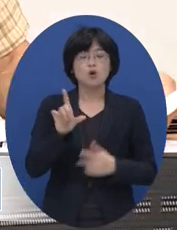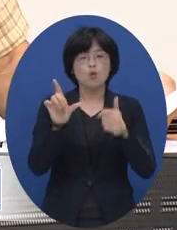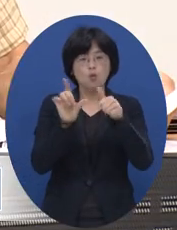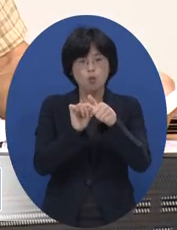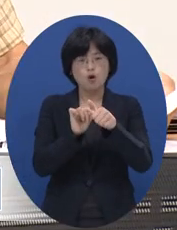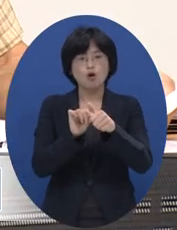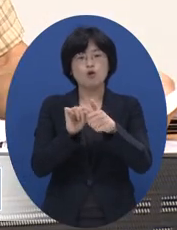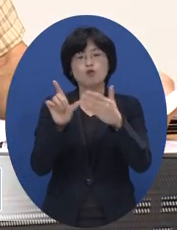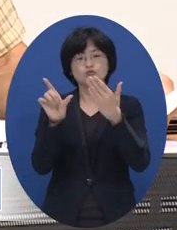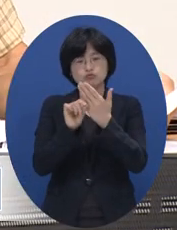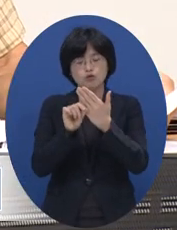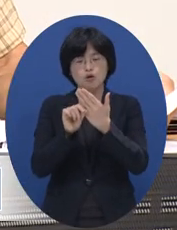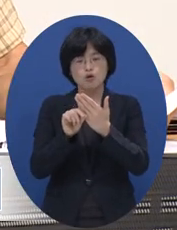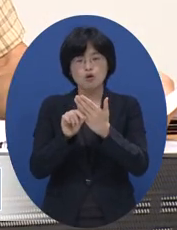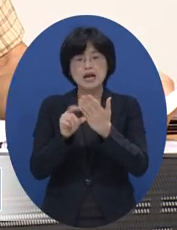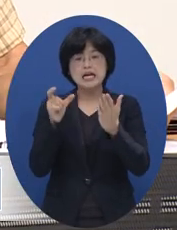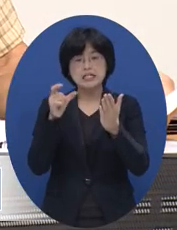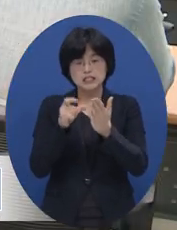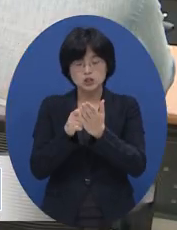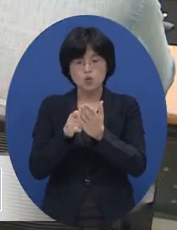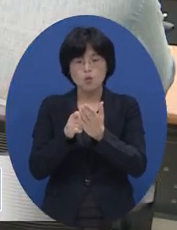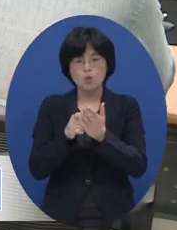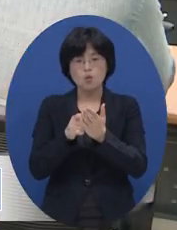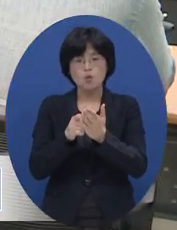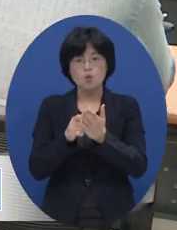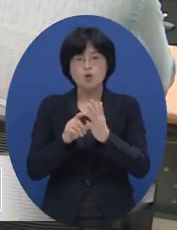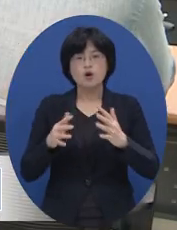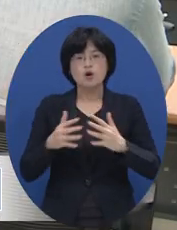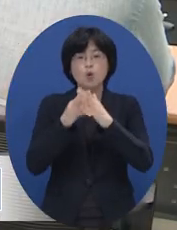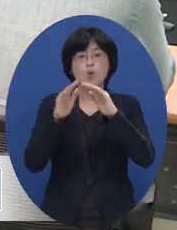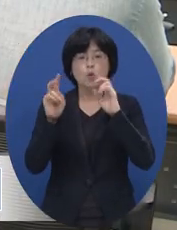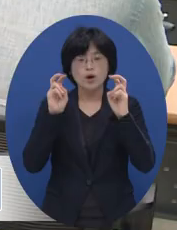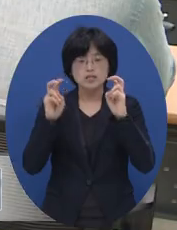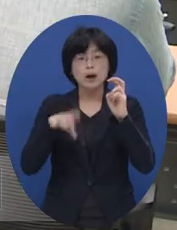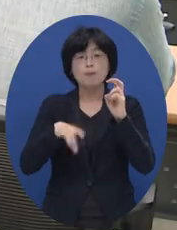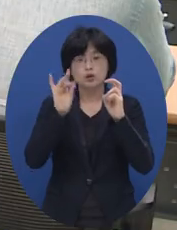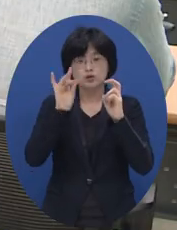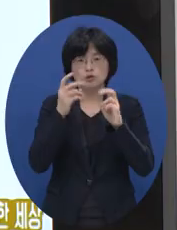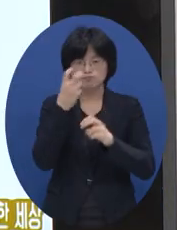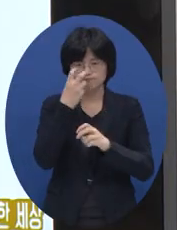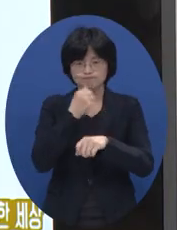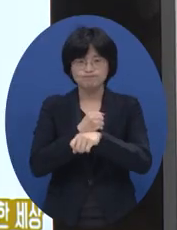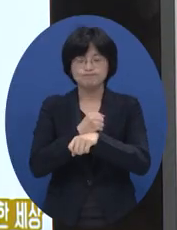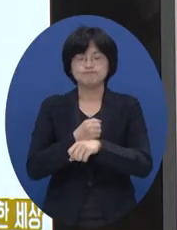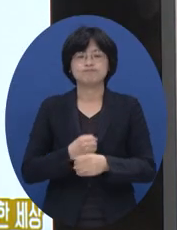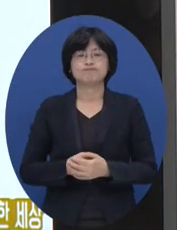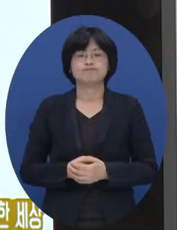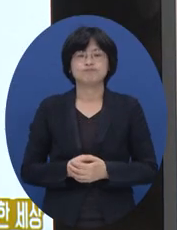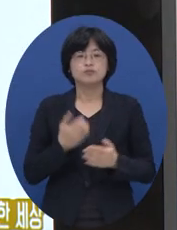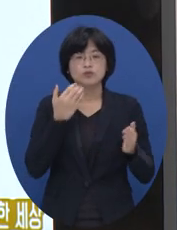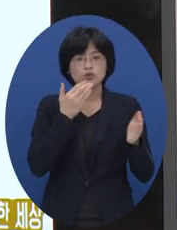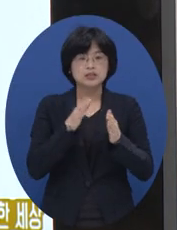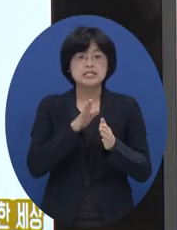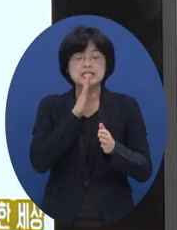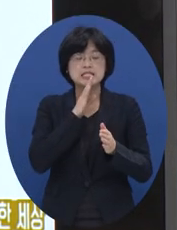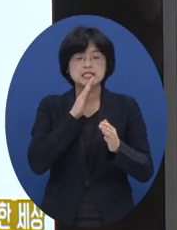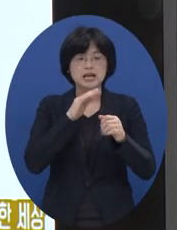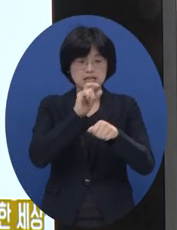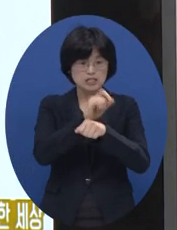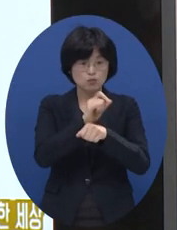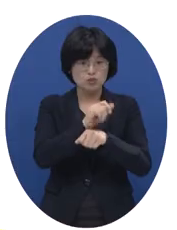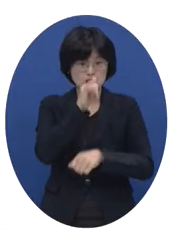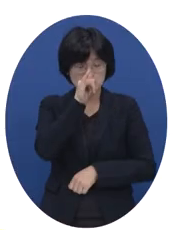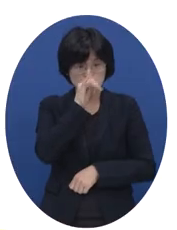9월 돈에 등록 건설업체 사무실 현장 을 대상으로 단속을 실시합니다 돈은 실제 사무실을 방문해